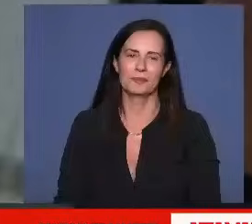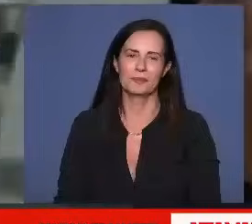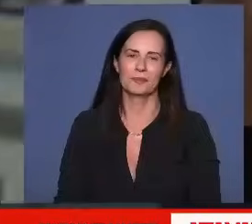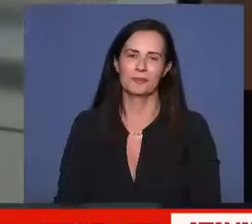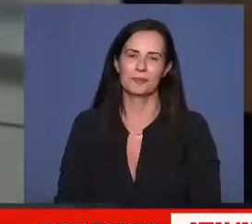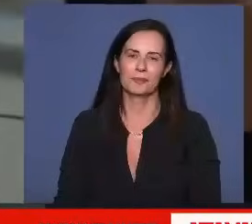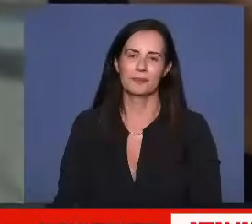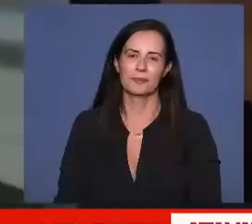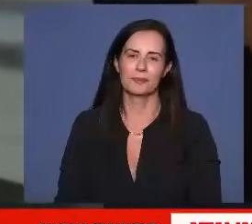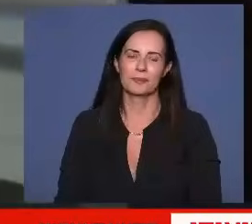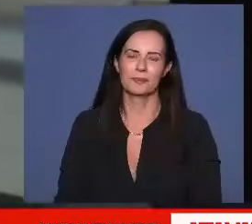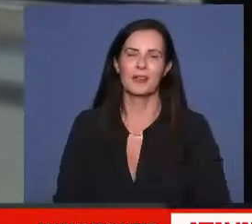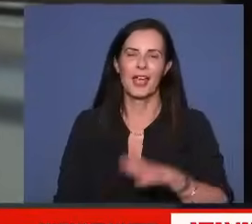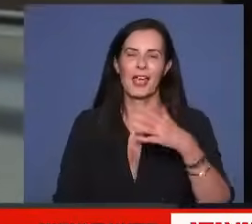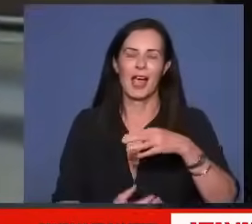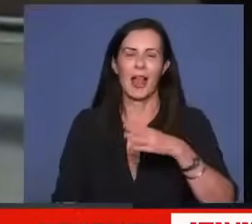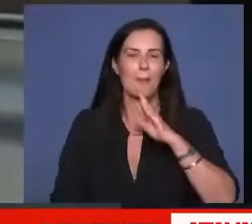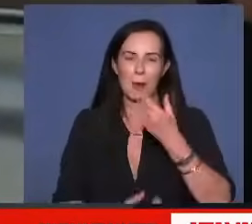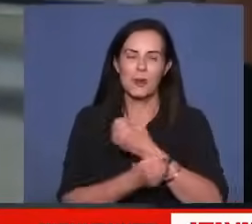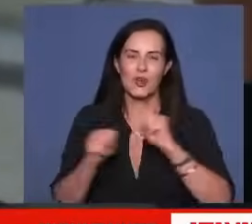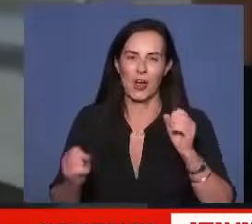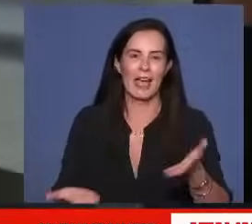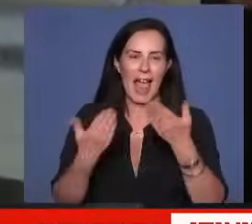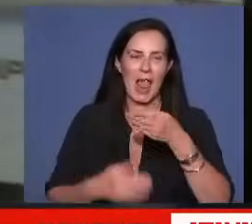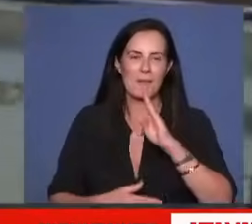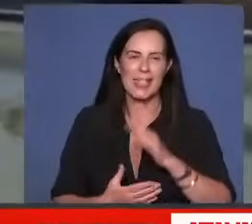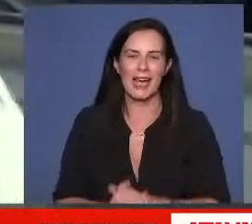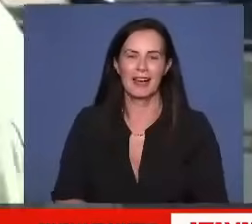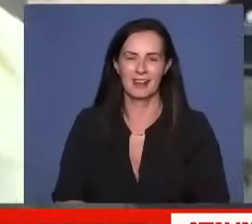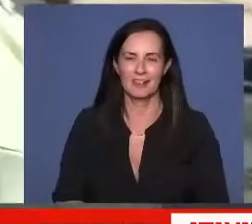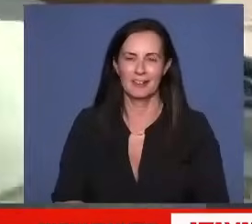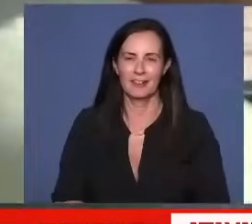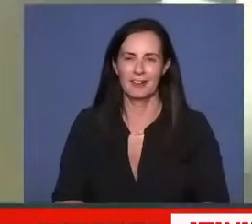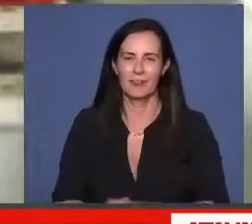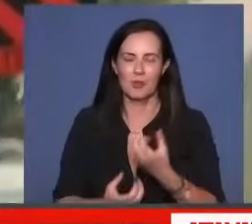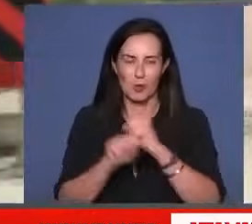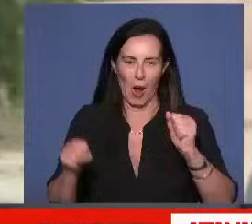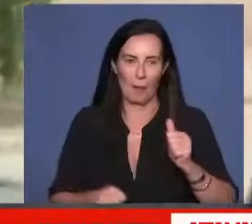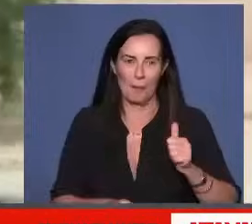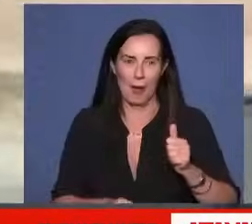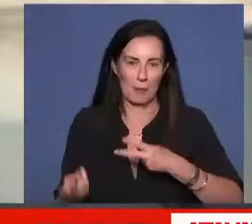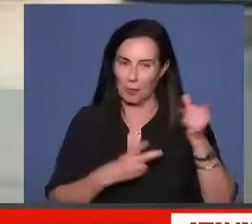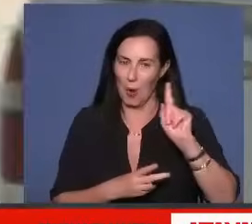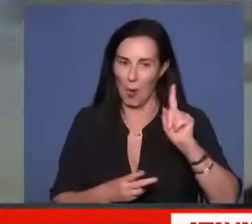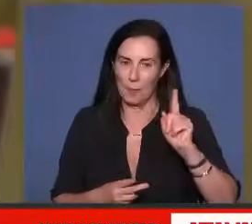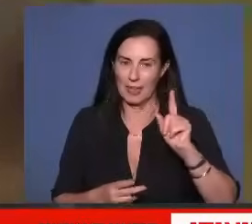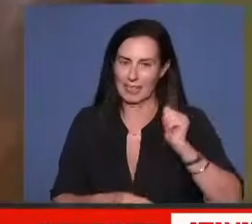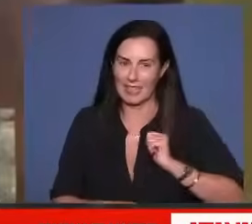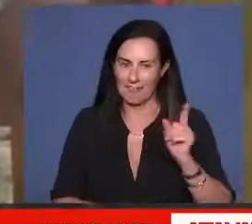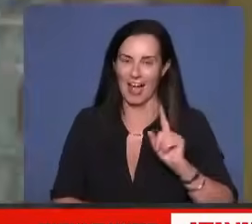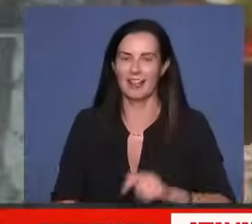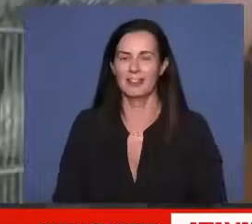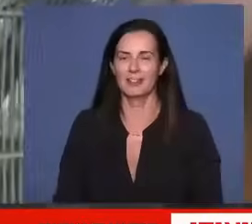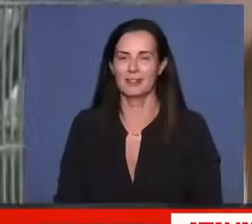יאללה בירה, את משוחרר, יאללה בירה. הבית חולים משוחרר, לא מעבר, לא מעצבה. יוליק. בוא נרים איתו לחיים.